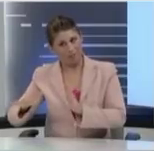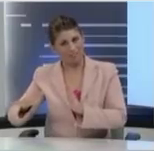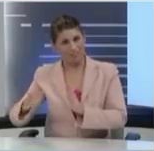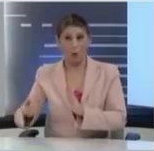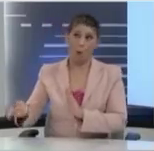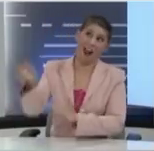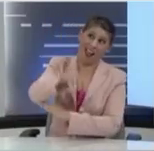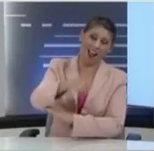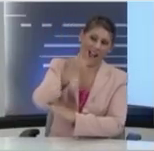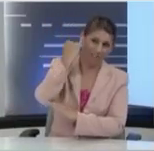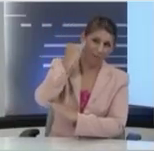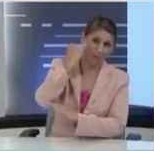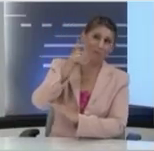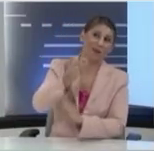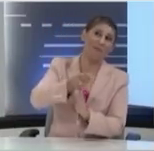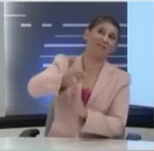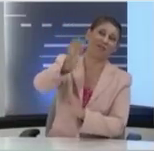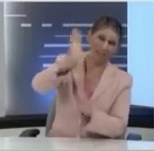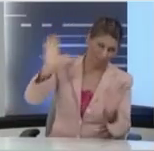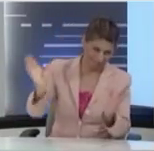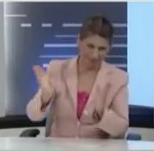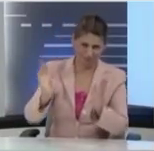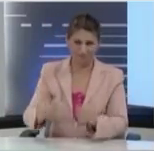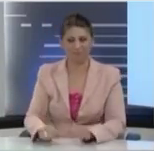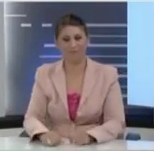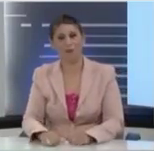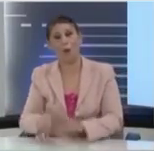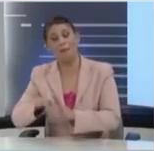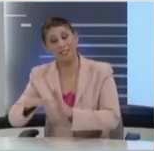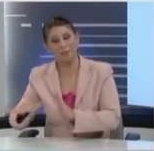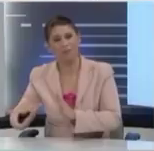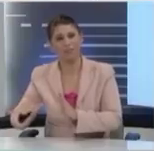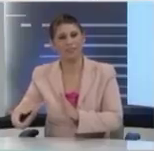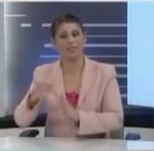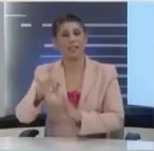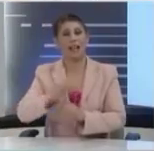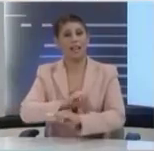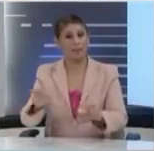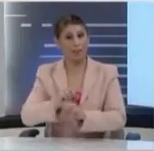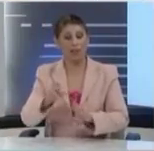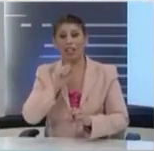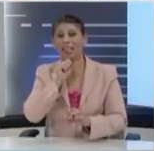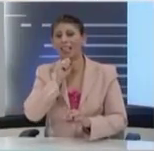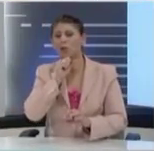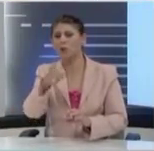φανταστείτε να βγει ο άλλος, ο μη μετριοπαθής, στην ενημέρωση του κυρίου Μοσχοβησή στη